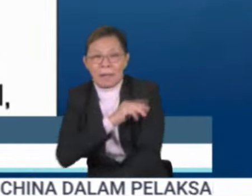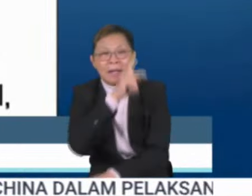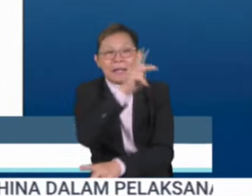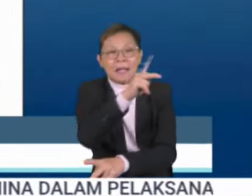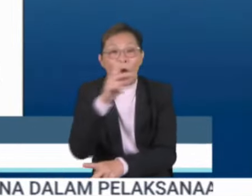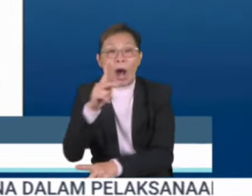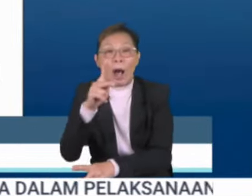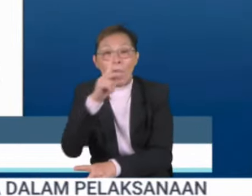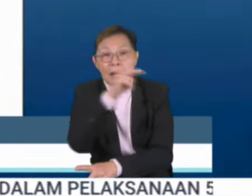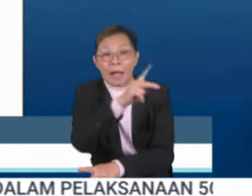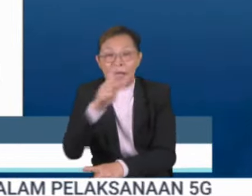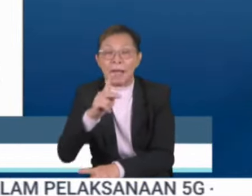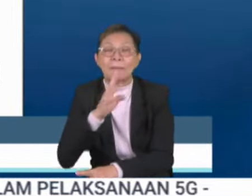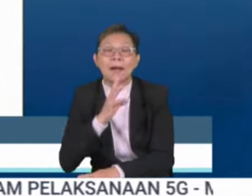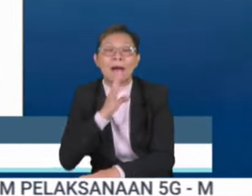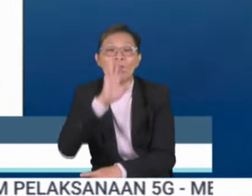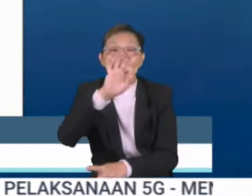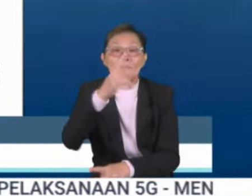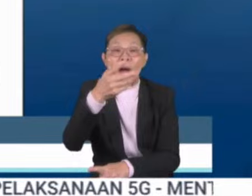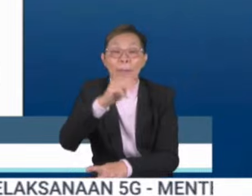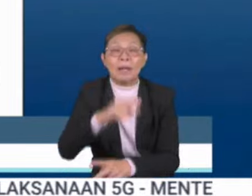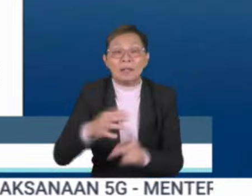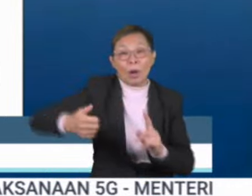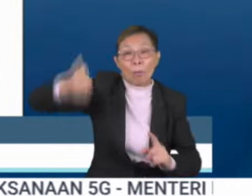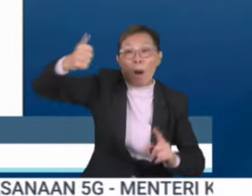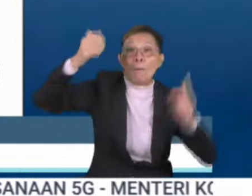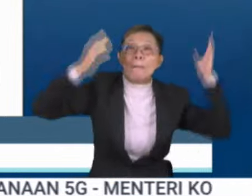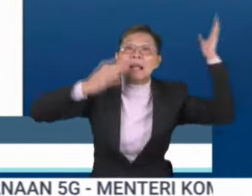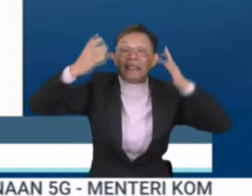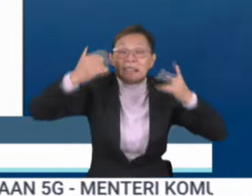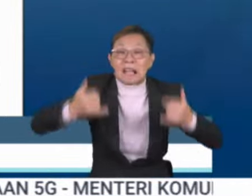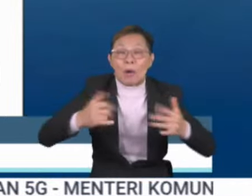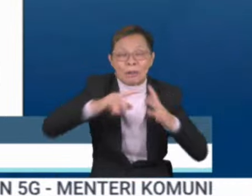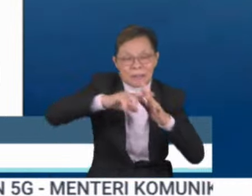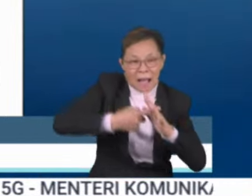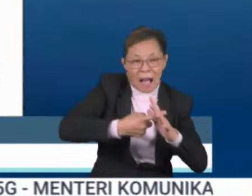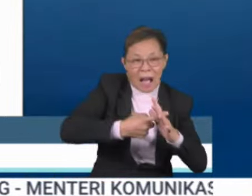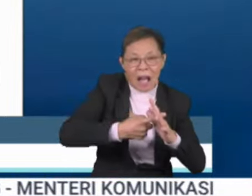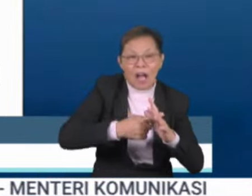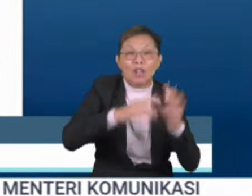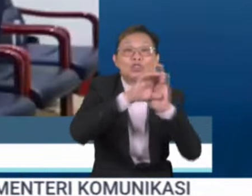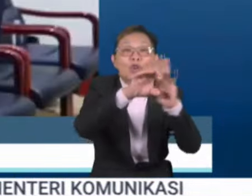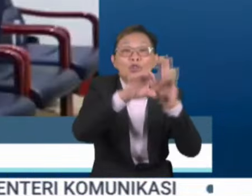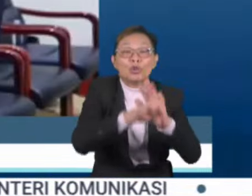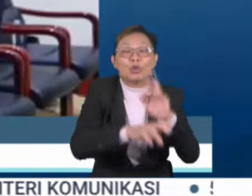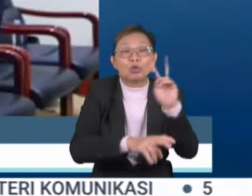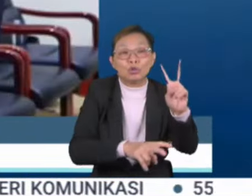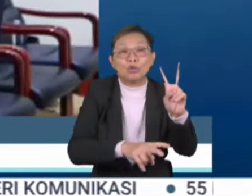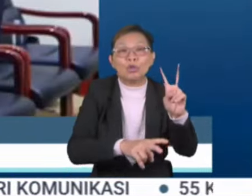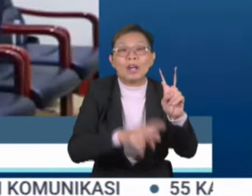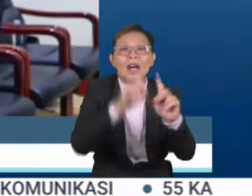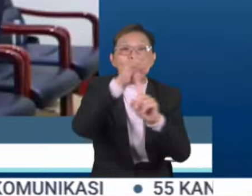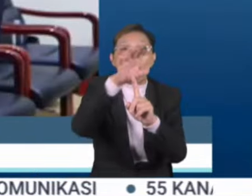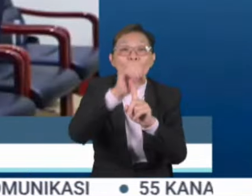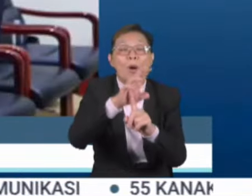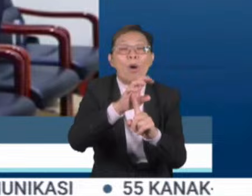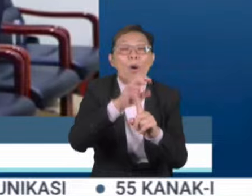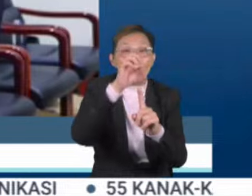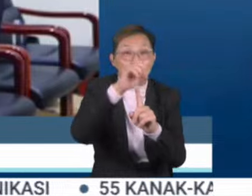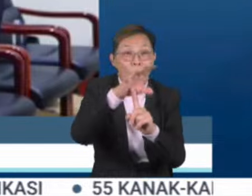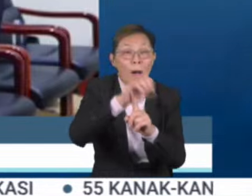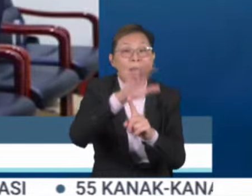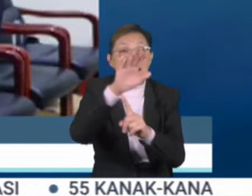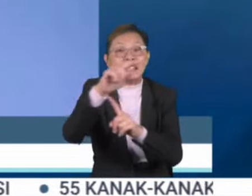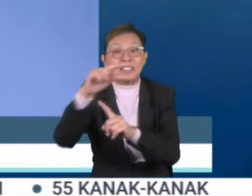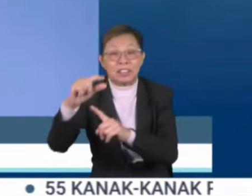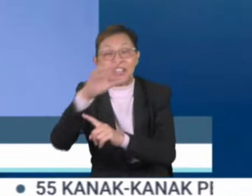Komunikasi Fahmi Fadil berkata, ia terutama ketika negara ini sedang melaksanakan model dui rangkaian internet berkelajuan tinggi